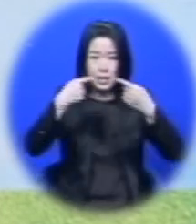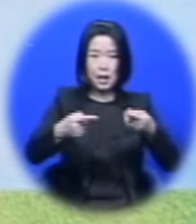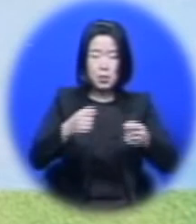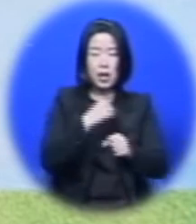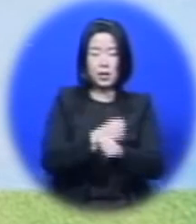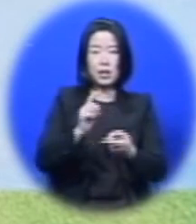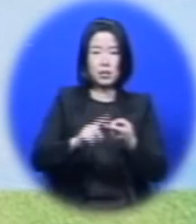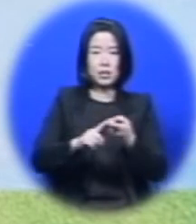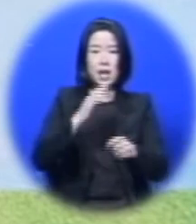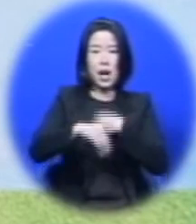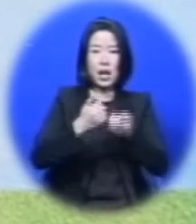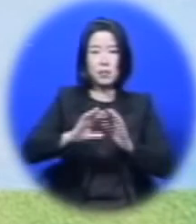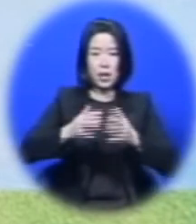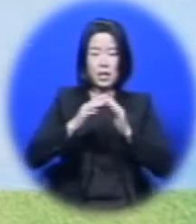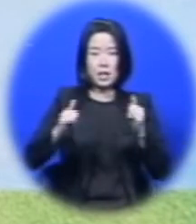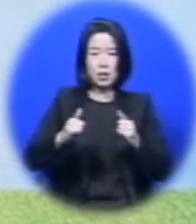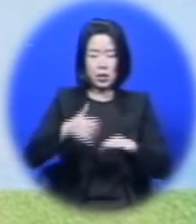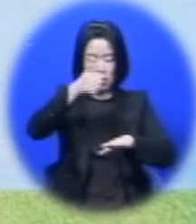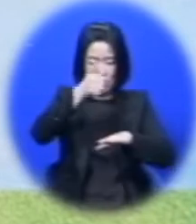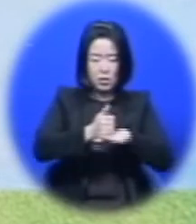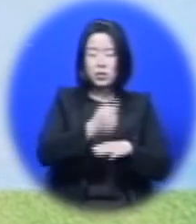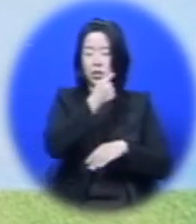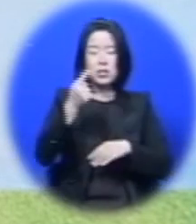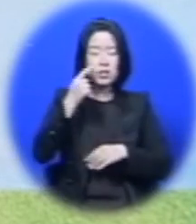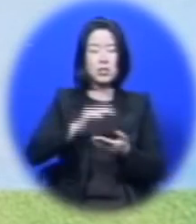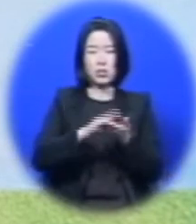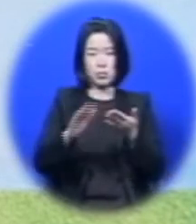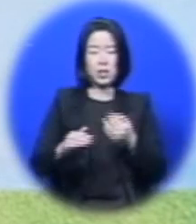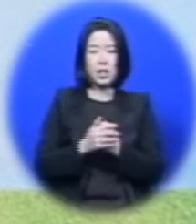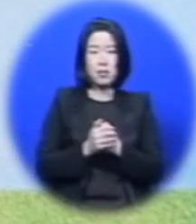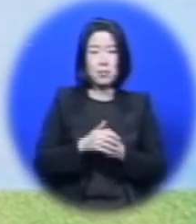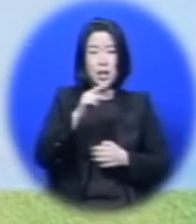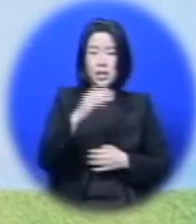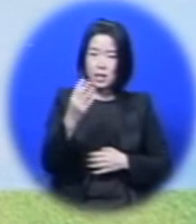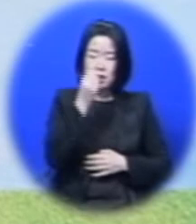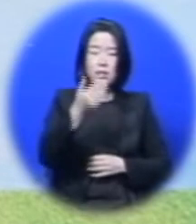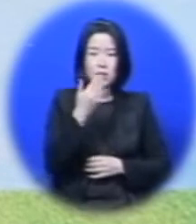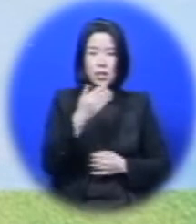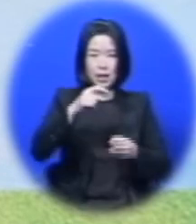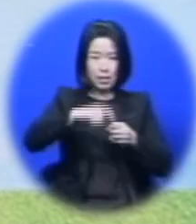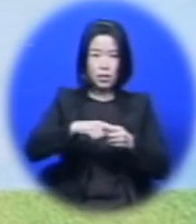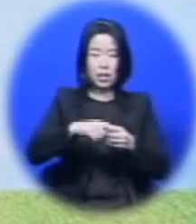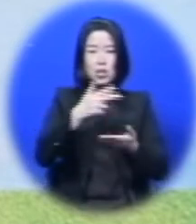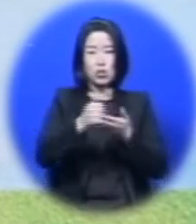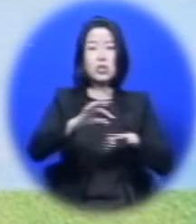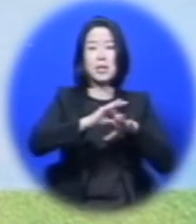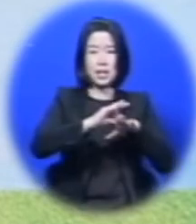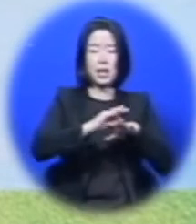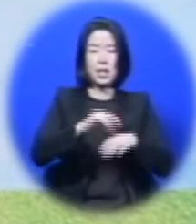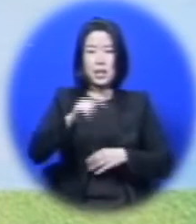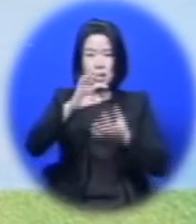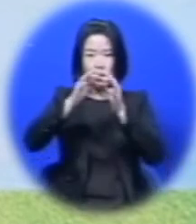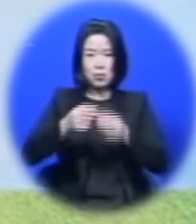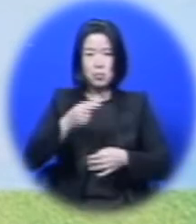하나님의 나라 사람이라는 결정적인 증거입니다. 진짜 이 성찬의 떡이 주님의 살이고 이